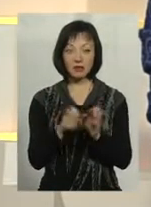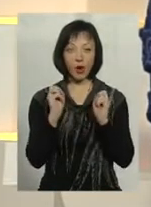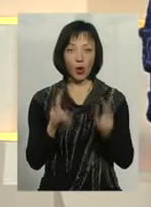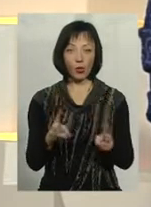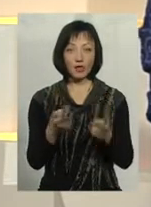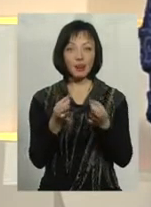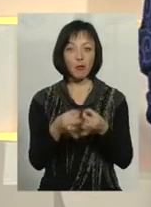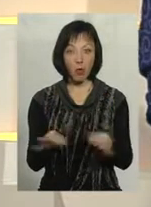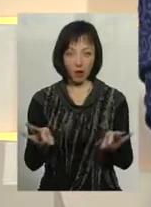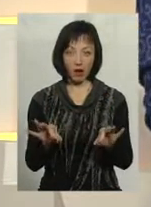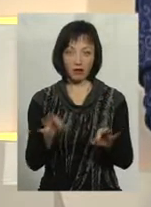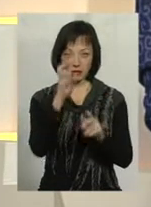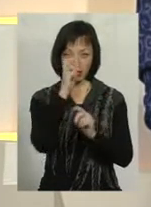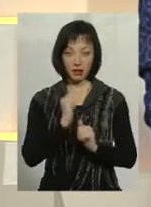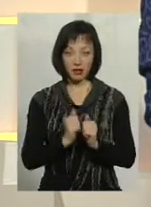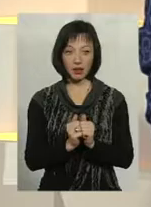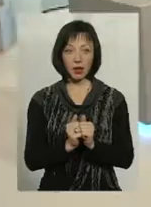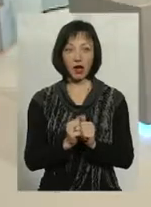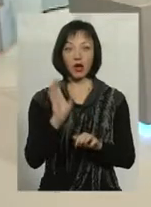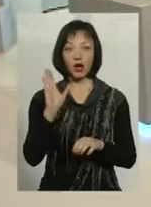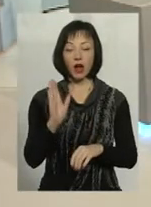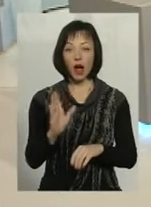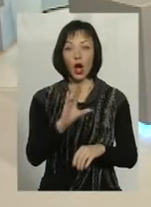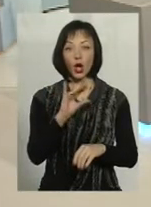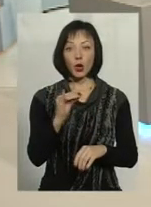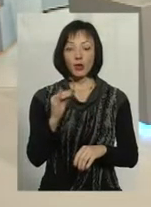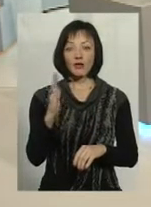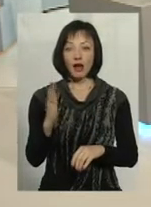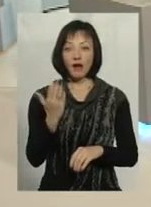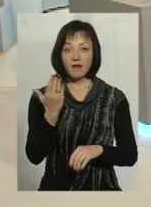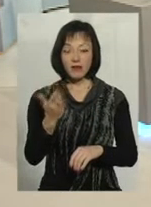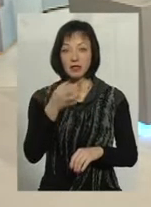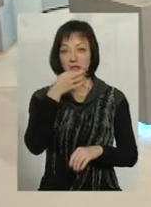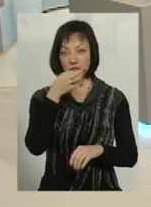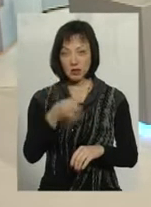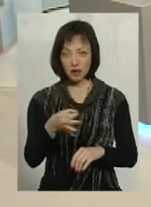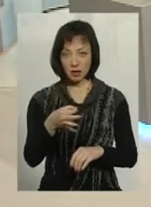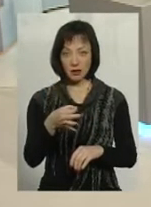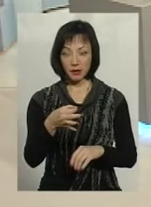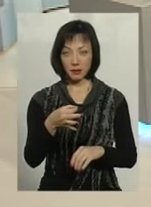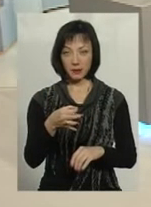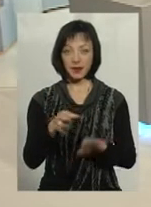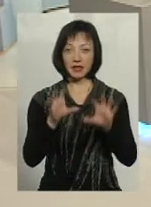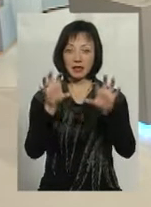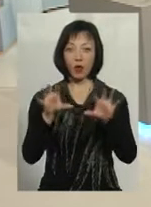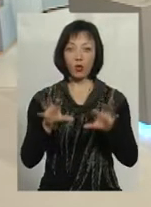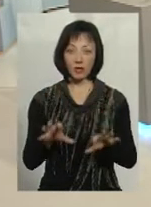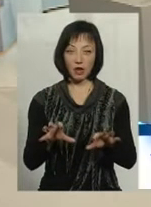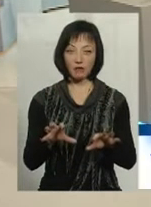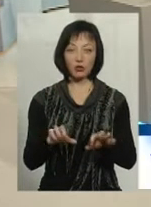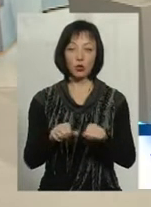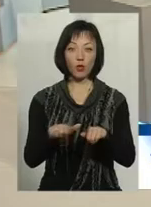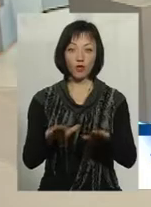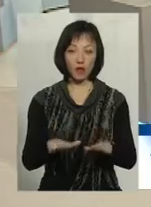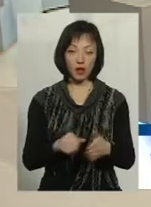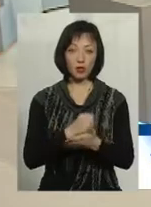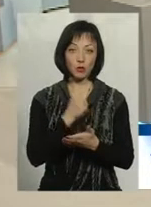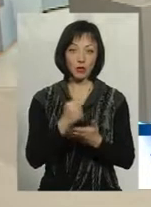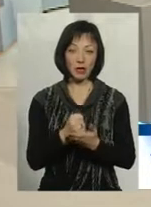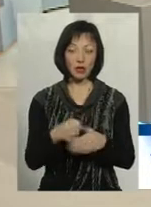питання, органи самоврядування сьогодні по Конституції – це органи, котрих вибрала громада, власне,